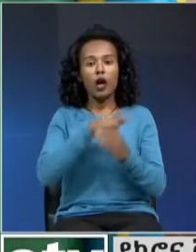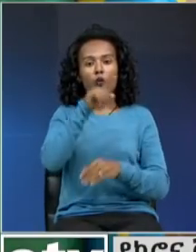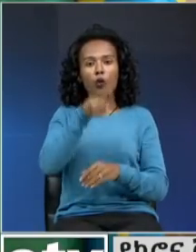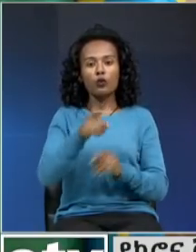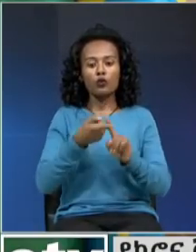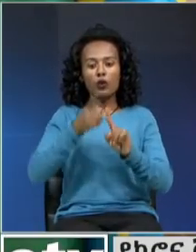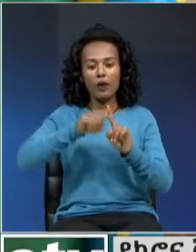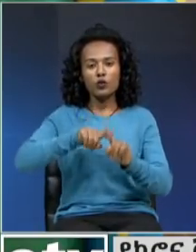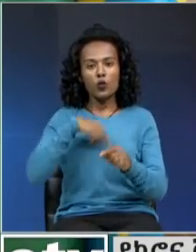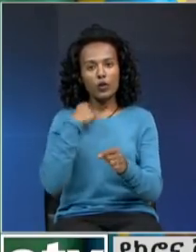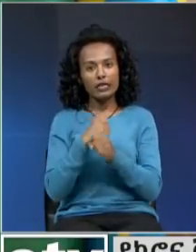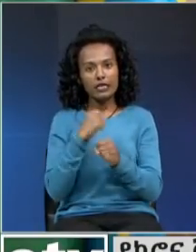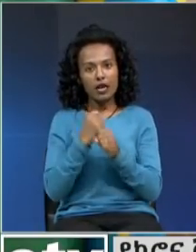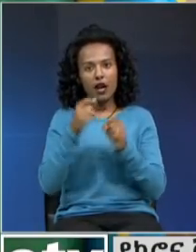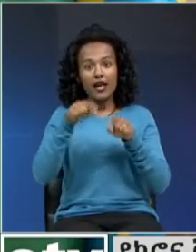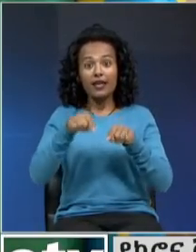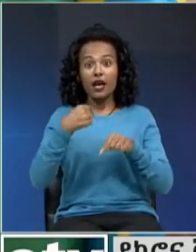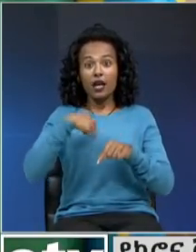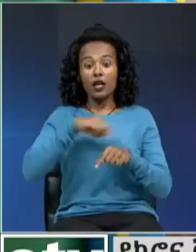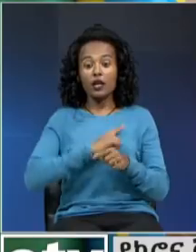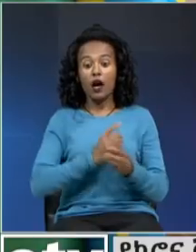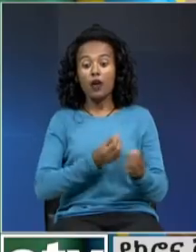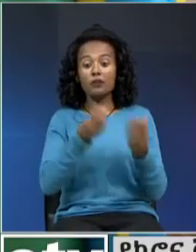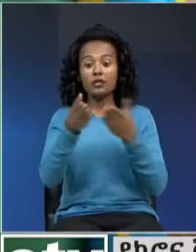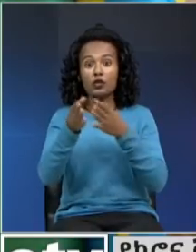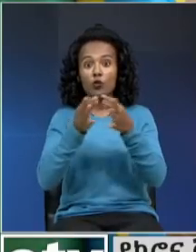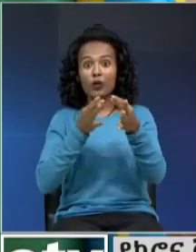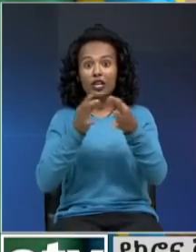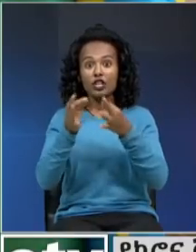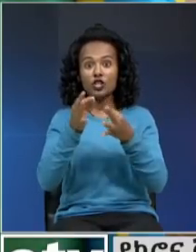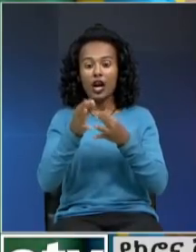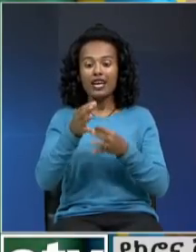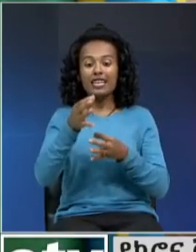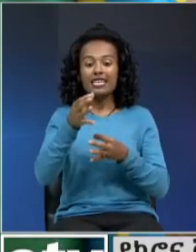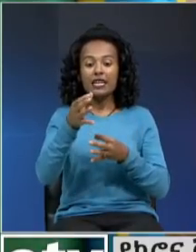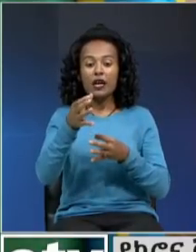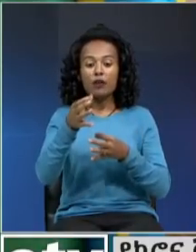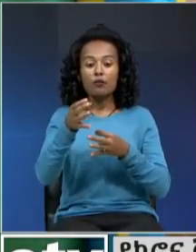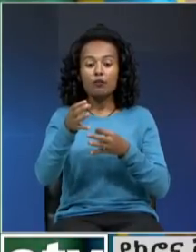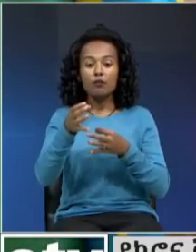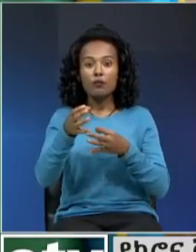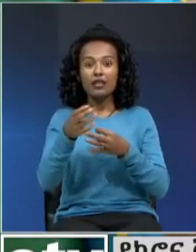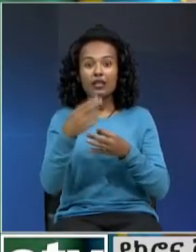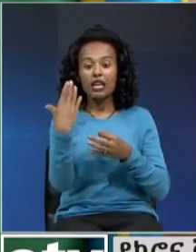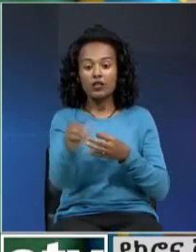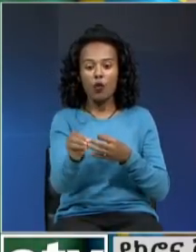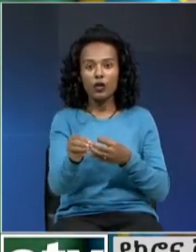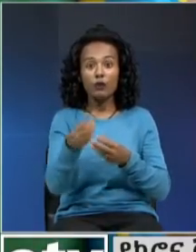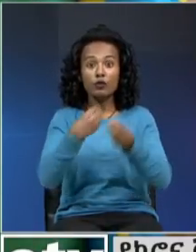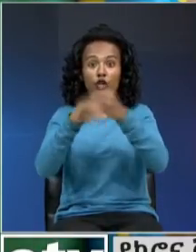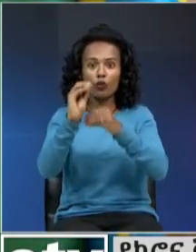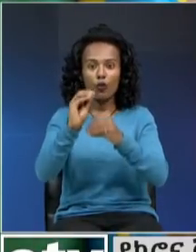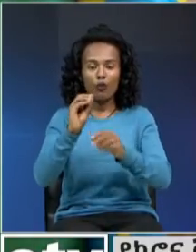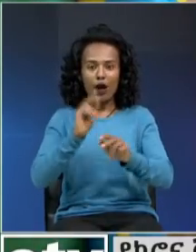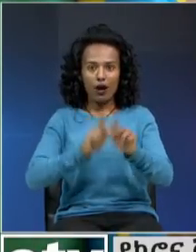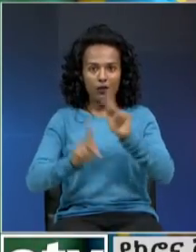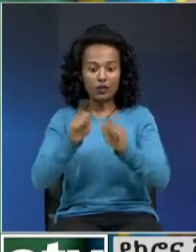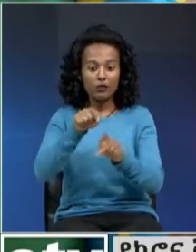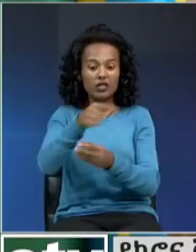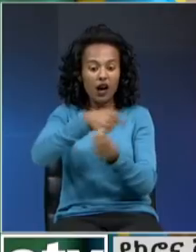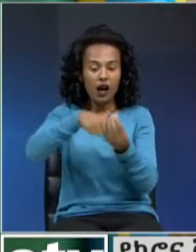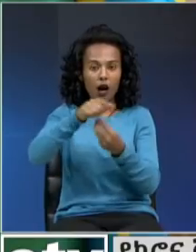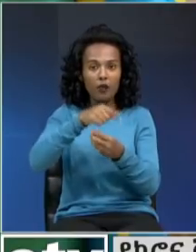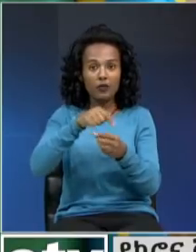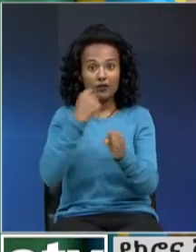ተመልሶ ይሰራል። ይሄ ዛሬ እኛ የምንሰጠው መግለጫም የሚገዛው ማህበረሰብ የሚሸጠው ማህበረሰብ እዚያ አካባቢ